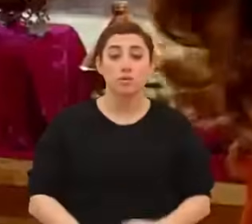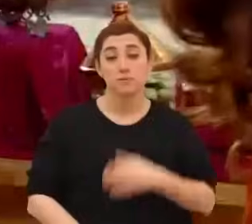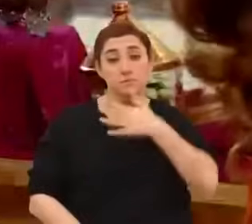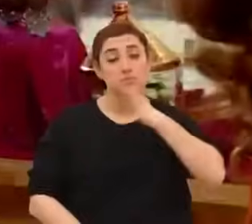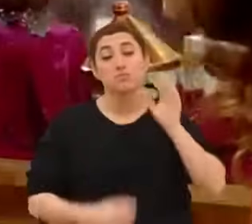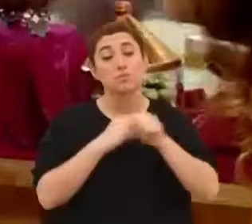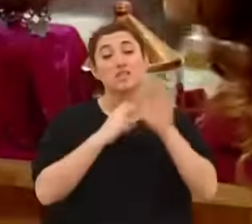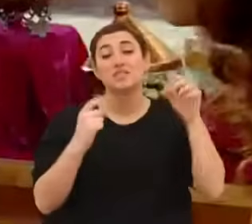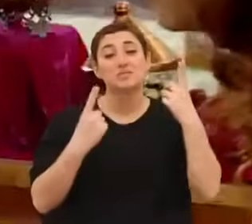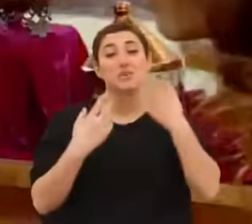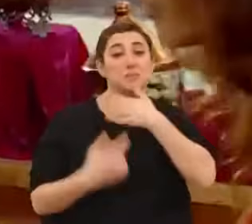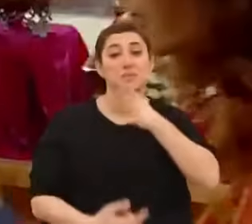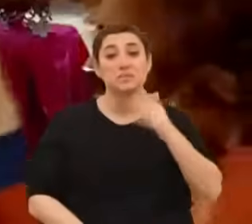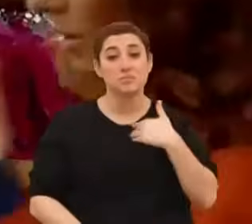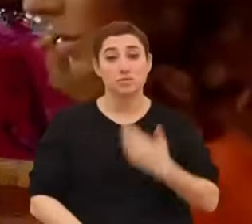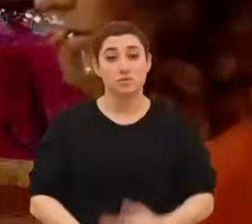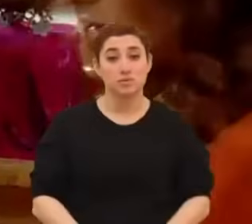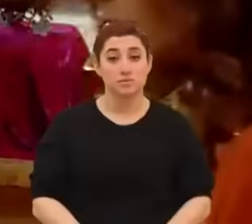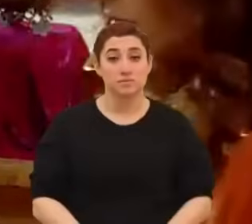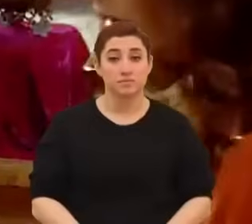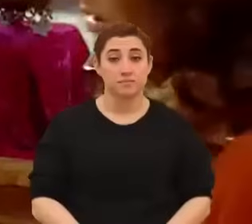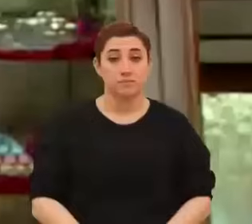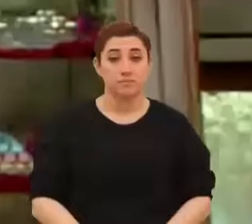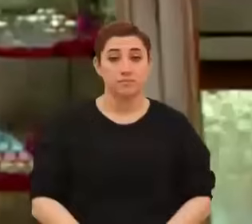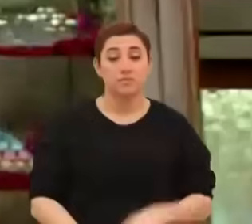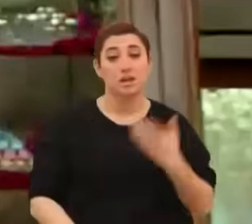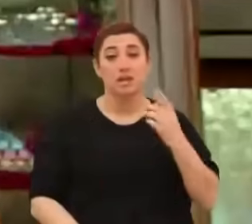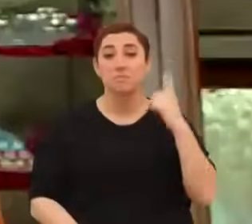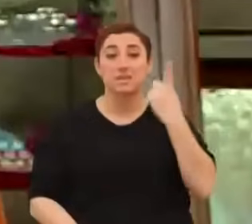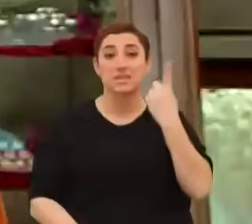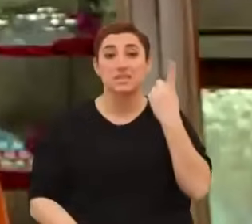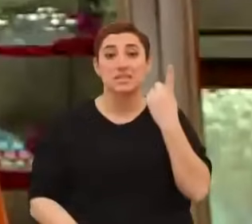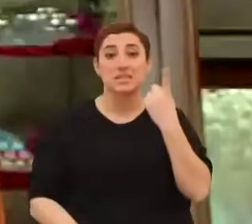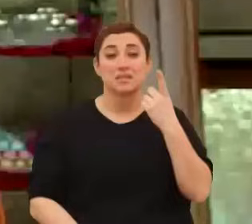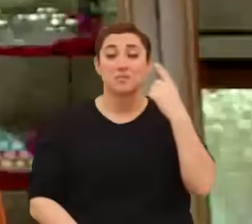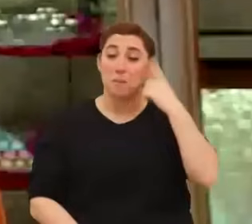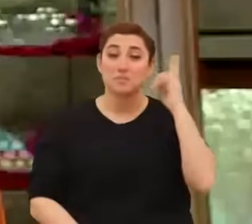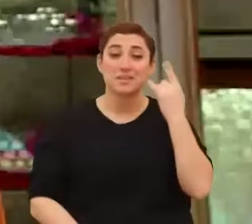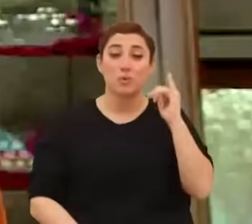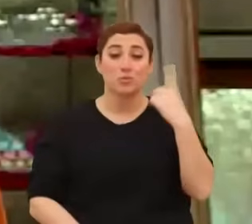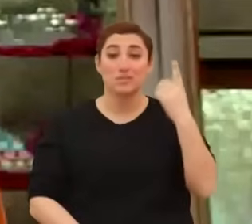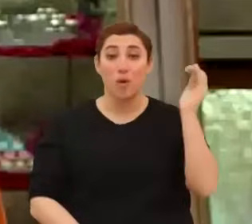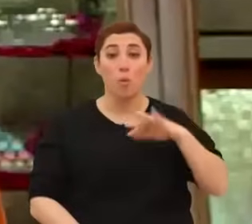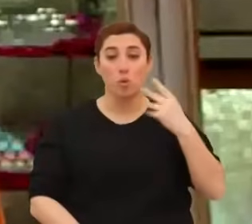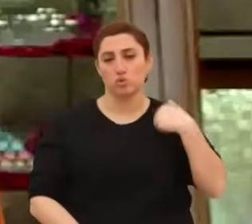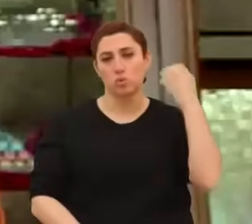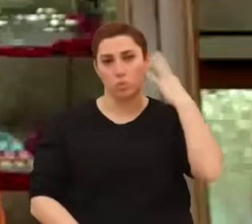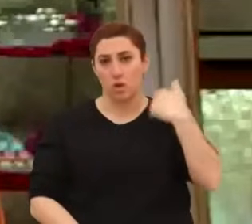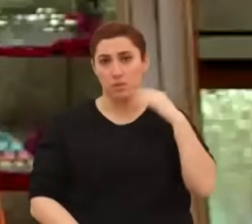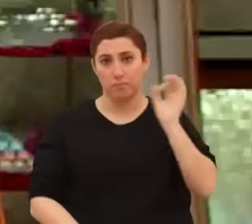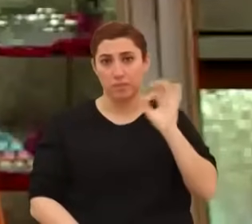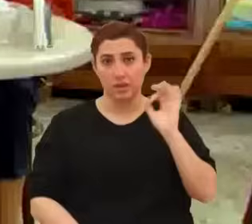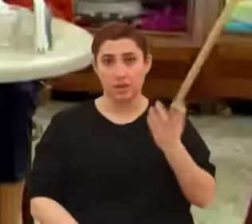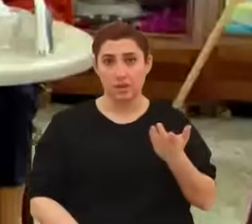Bilmiyorum Gülden, hiçbir şey bilmiyorum yani. Yani başlarına Ya başlarına kötü bir şey gelse herhalde duyardık değil mi?